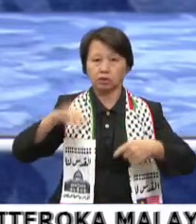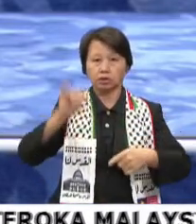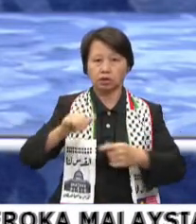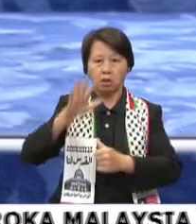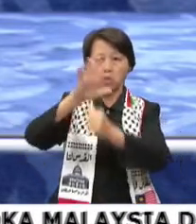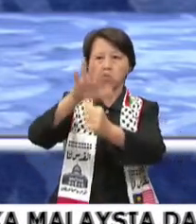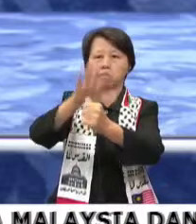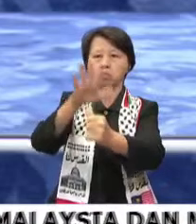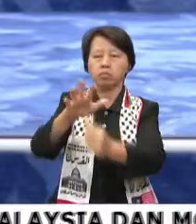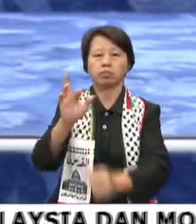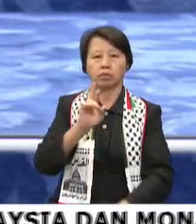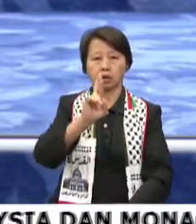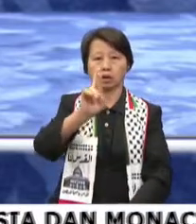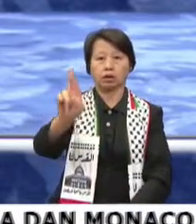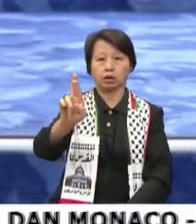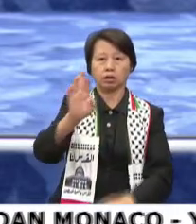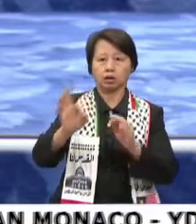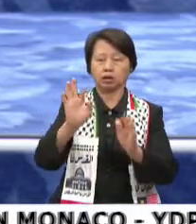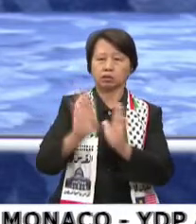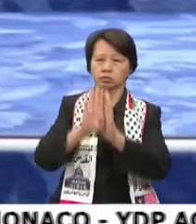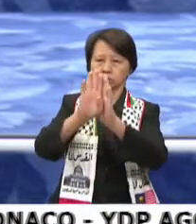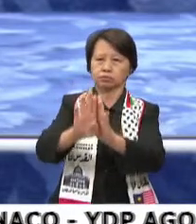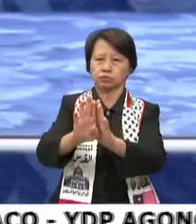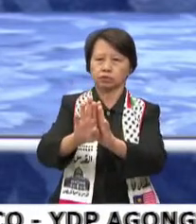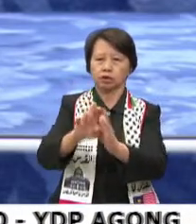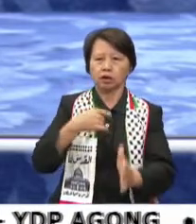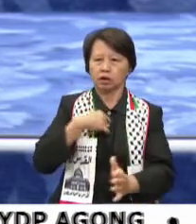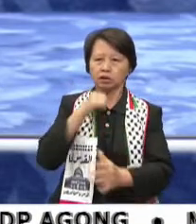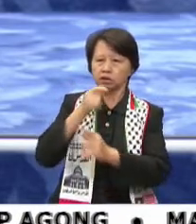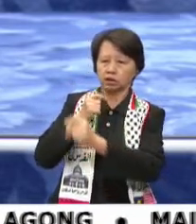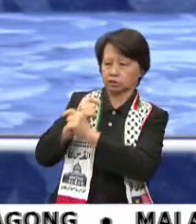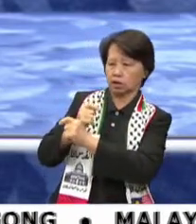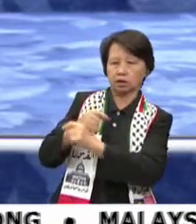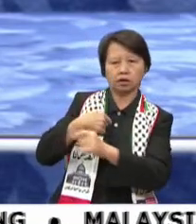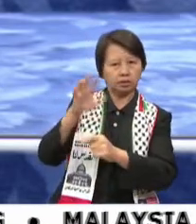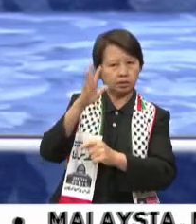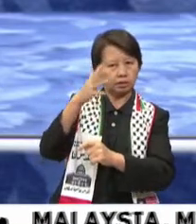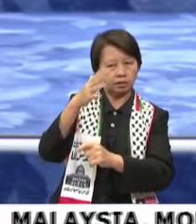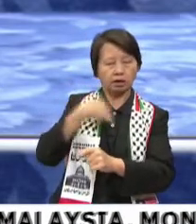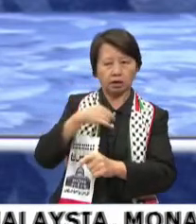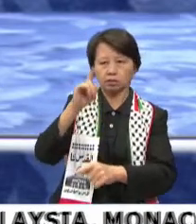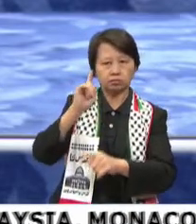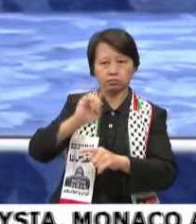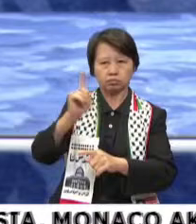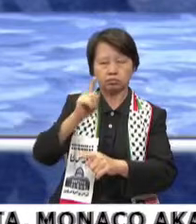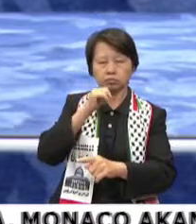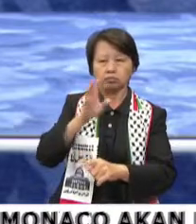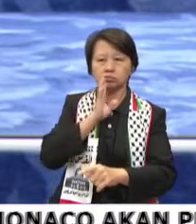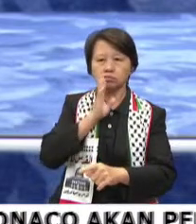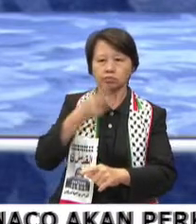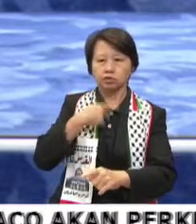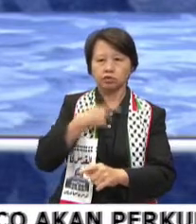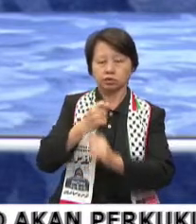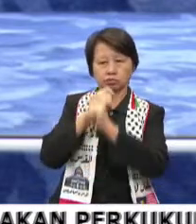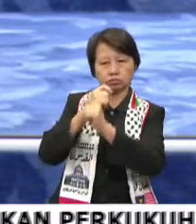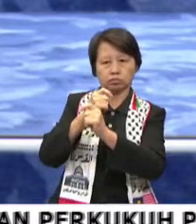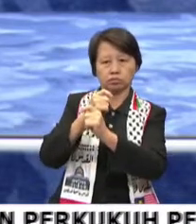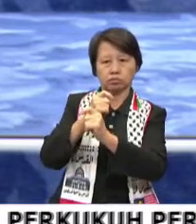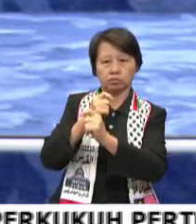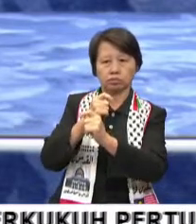menghina agama kalau terbukti Saya tidak pertahankan tidak benar mengatakan kita